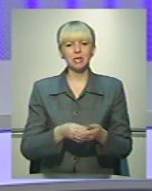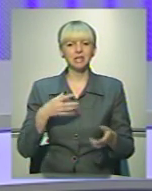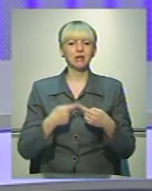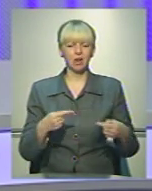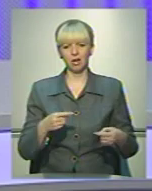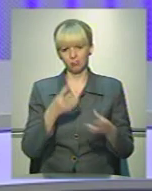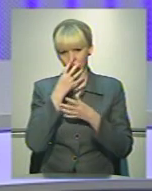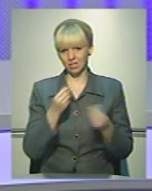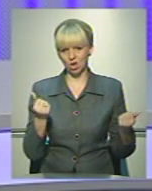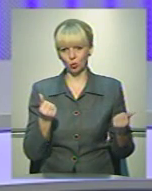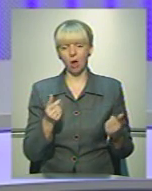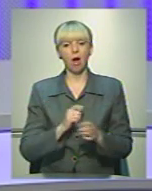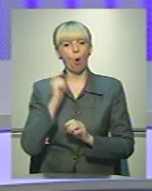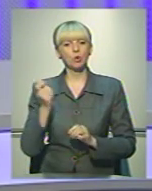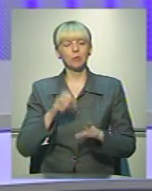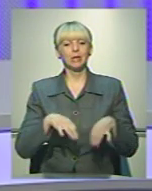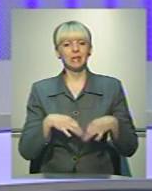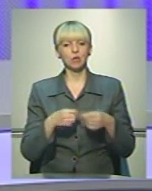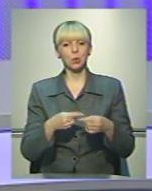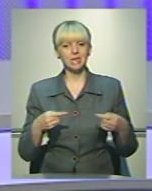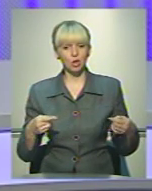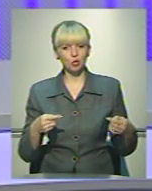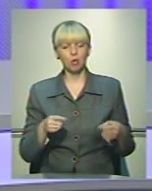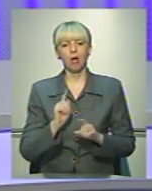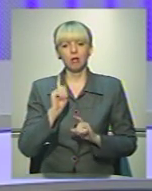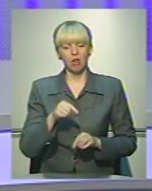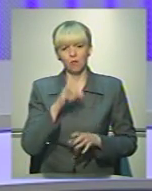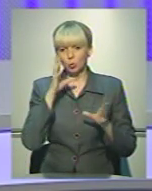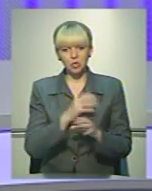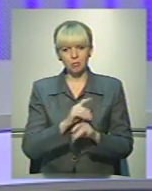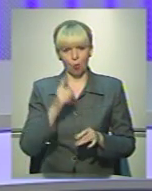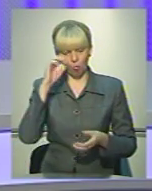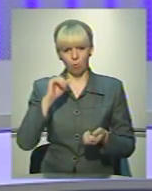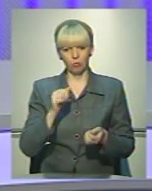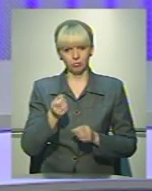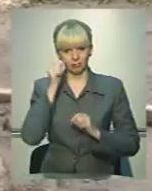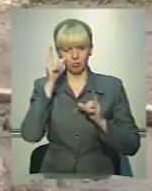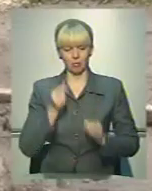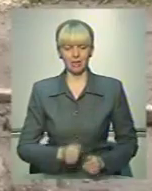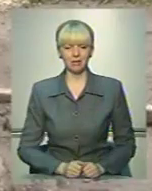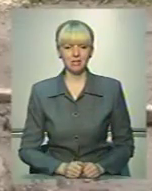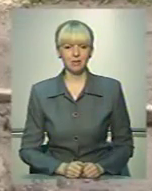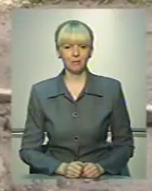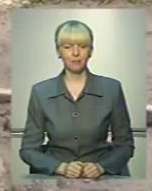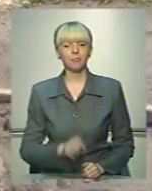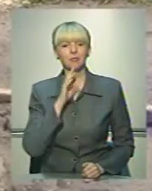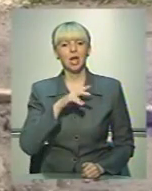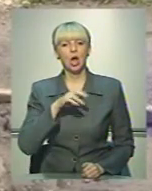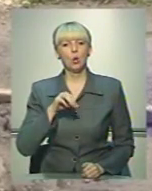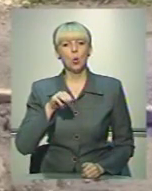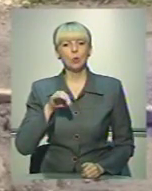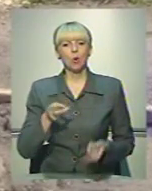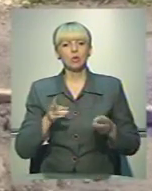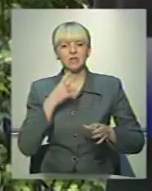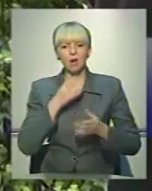і зникнути. А господар транспортного засобу навіть не встигає опам'ятатися. Пані Людмила залишила